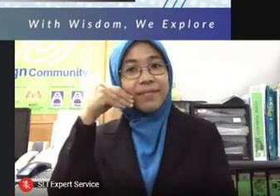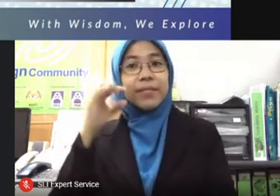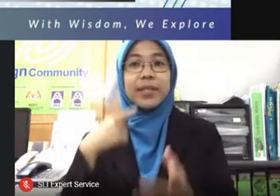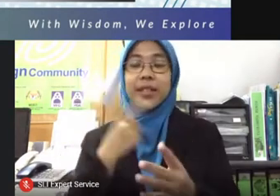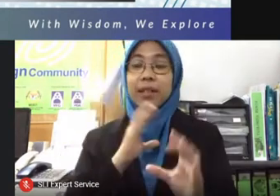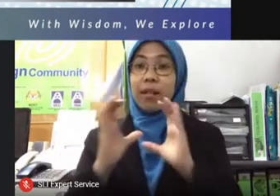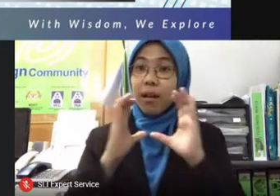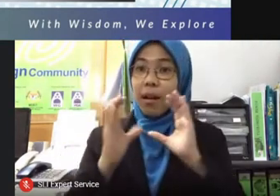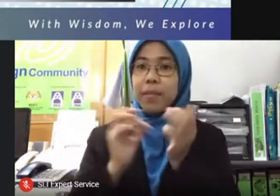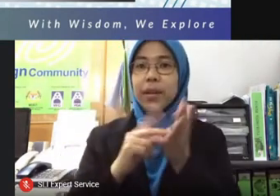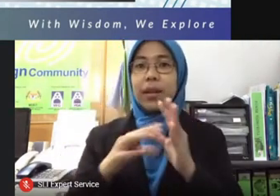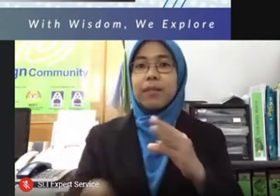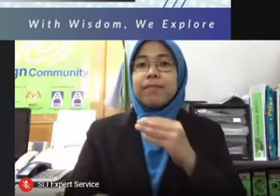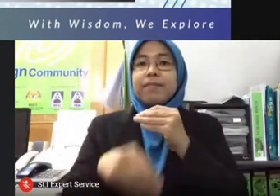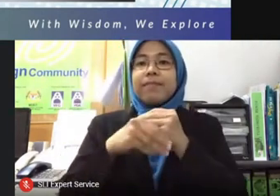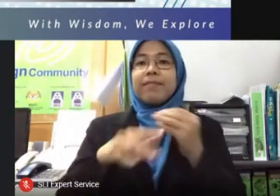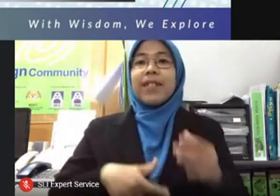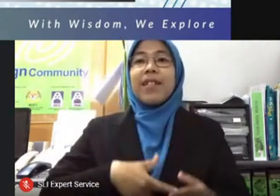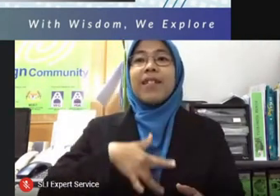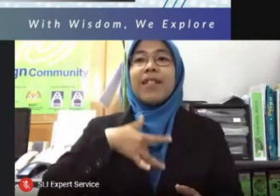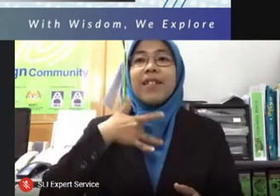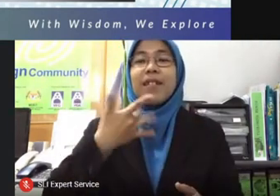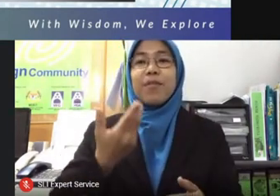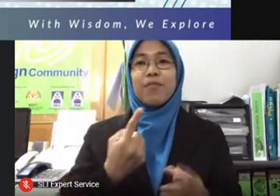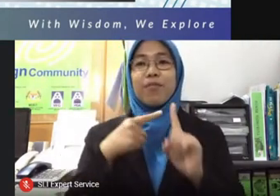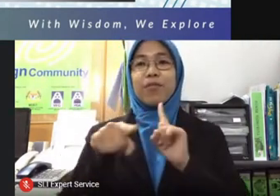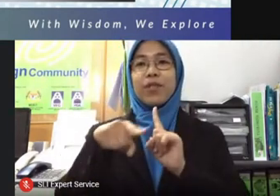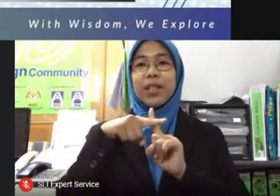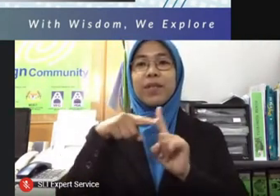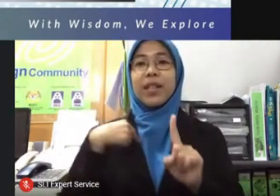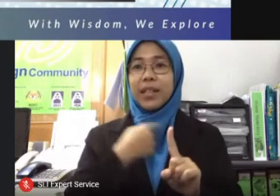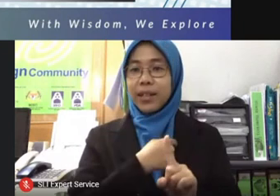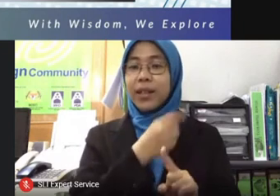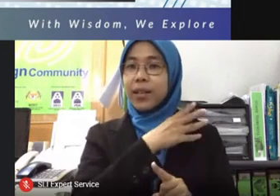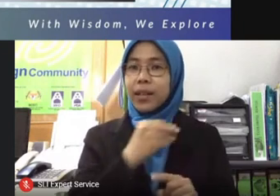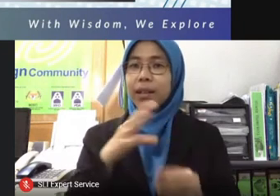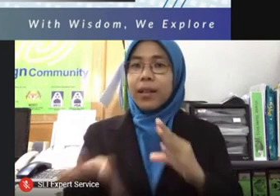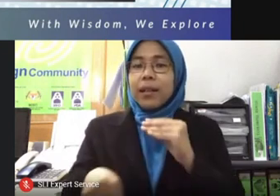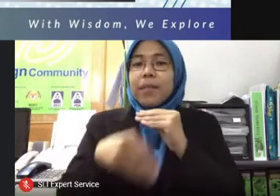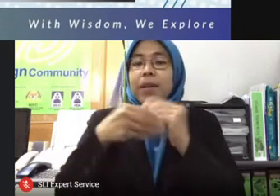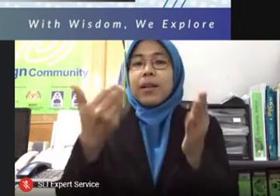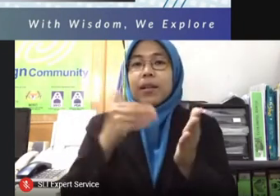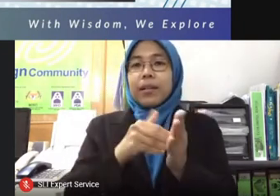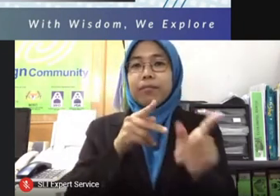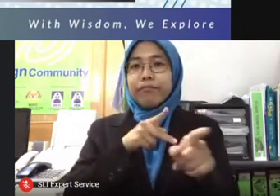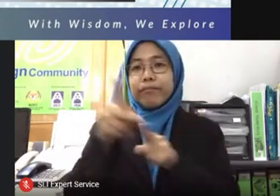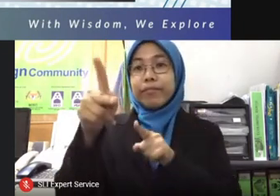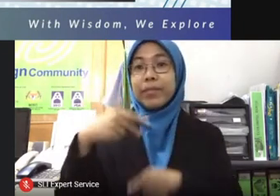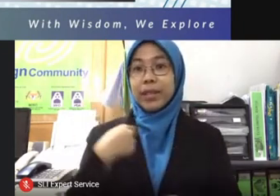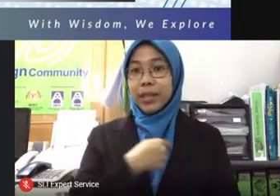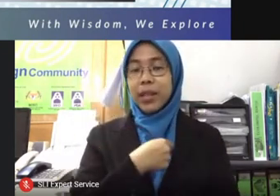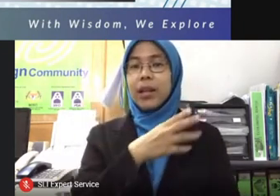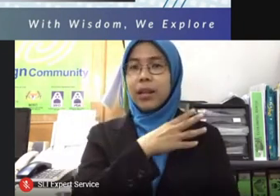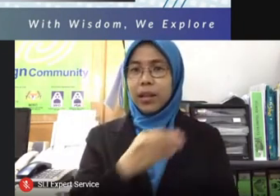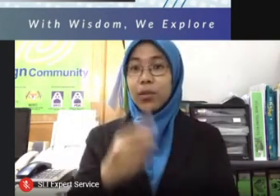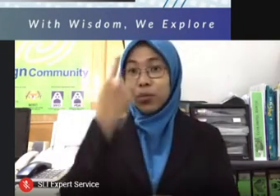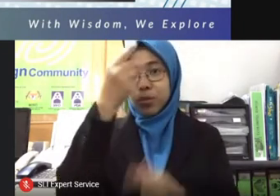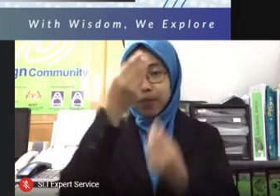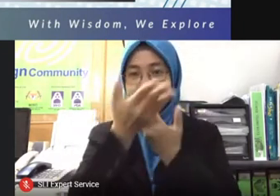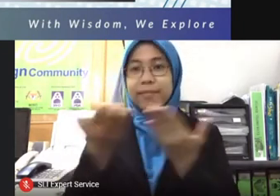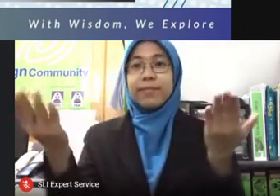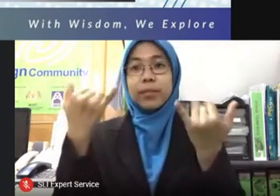bercakap, akan menambahkan lagi aura positif kita, akan menambahkan lagi karisma kita. Dan tuan-tuan dan puan-puan, kemaluan